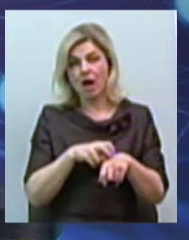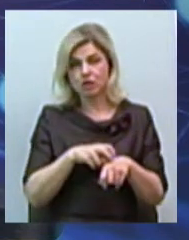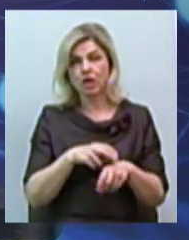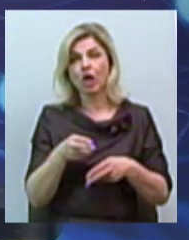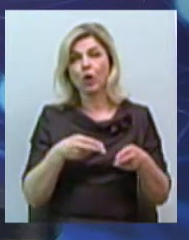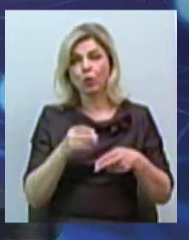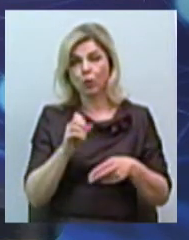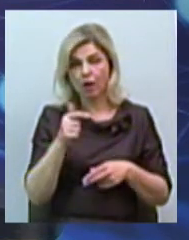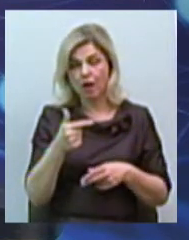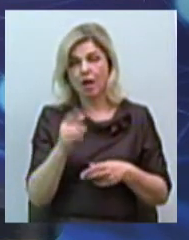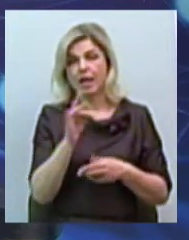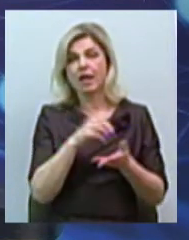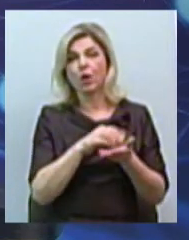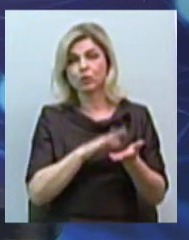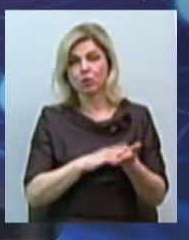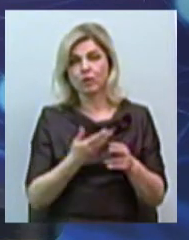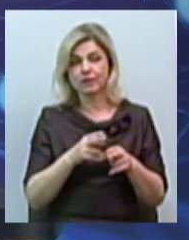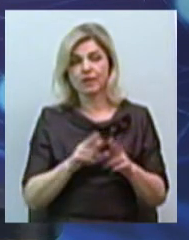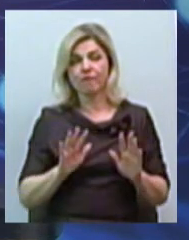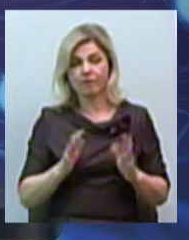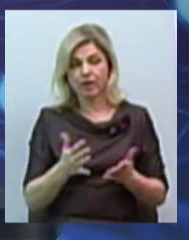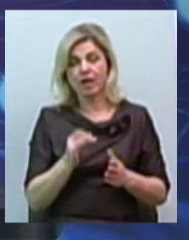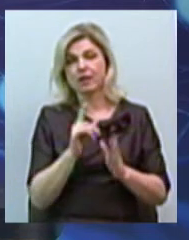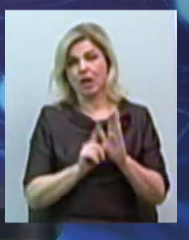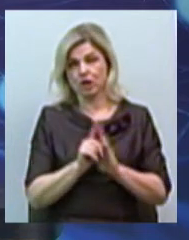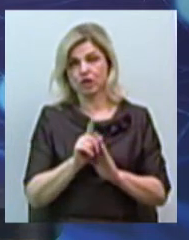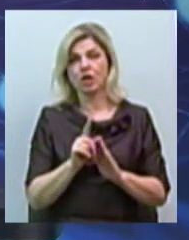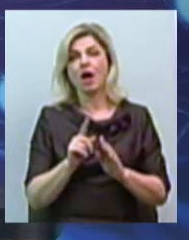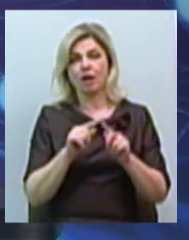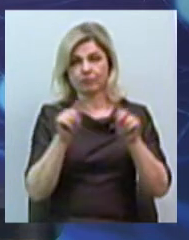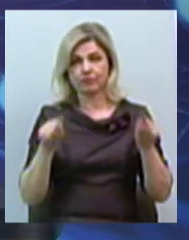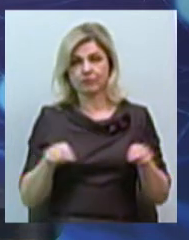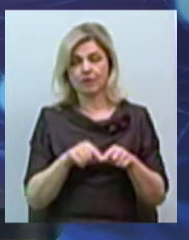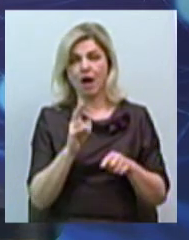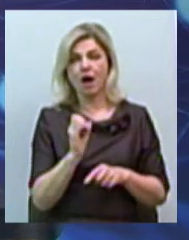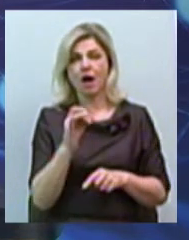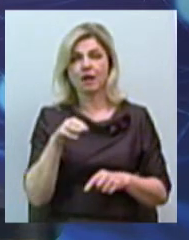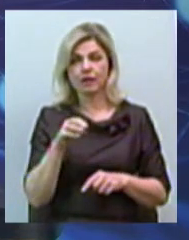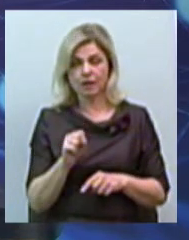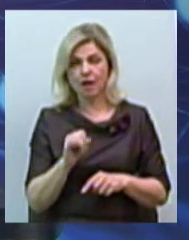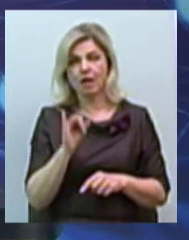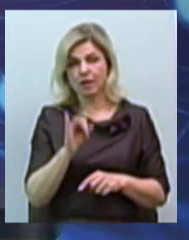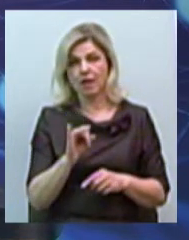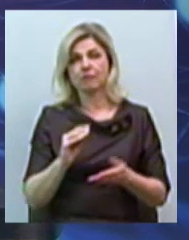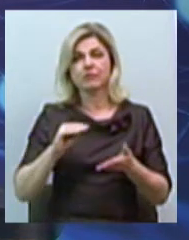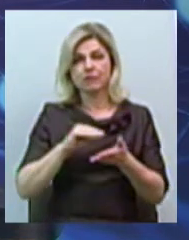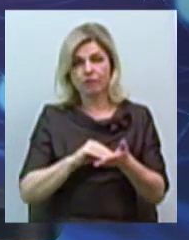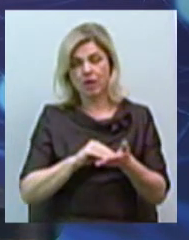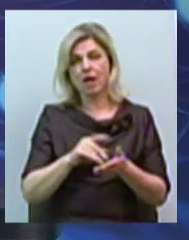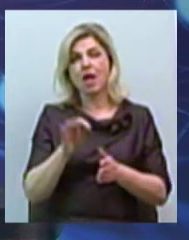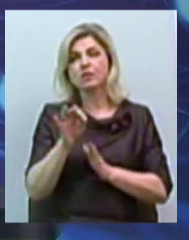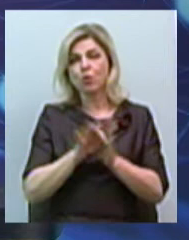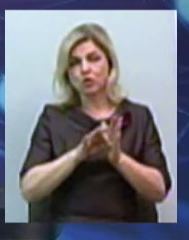травматолог реєструє цей випадок, заводиться карта, подається екстрене повідомлення в